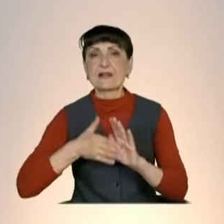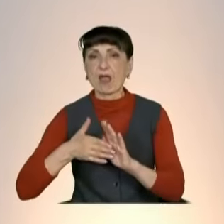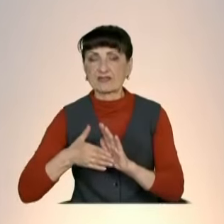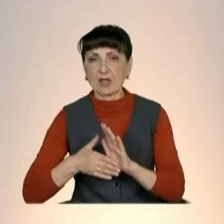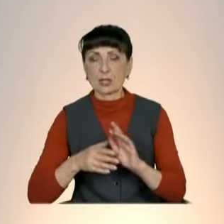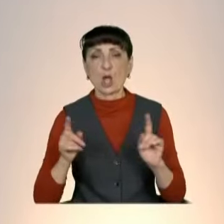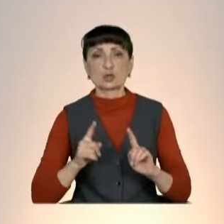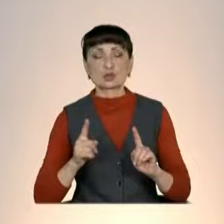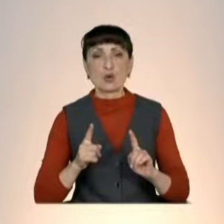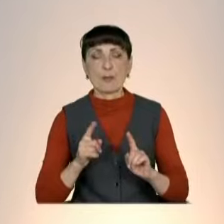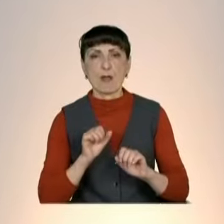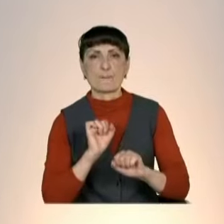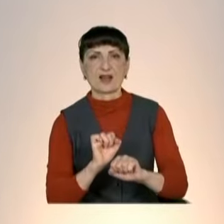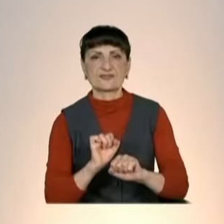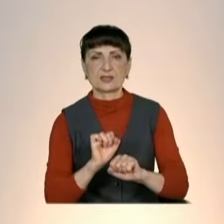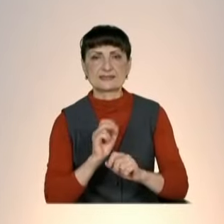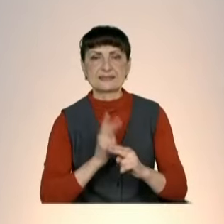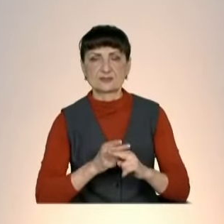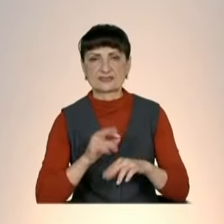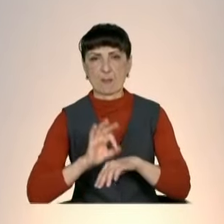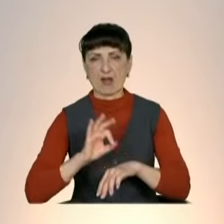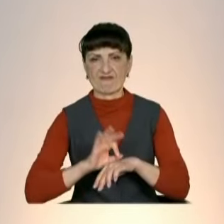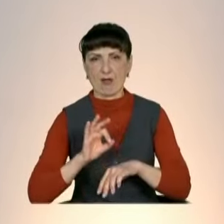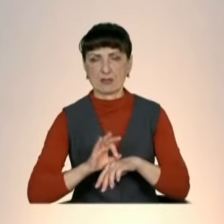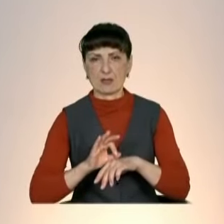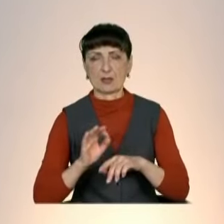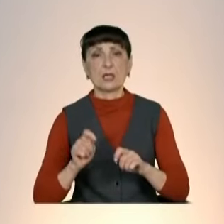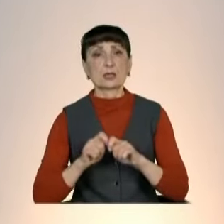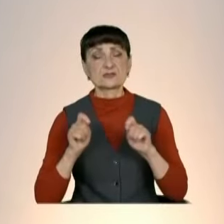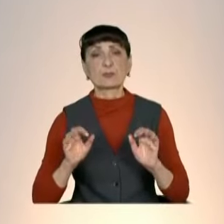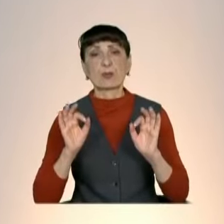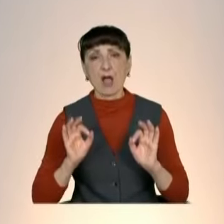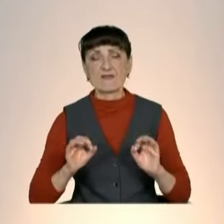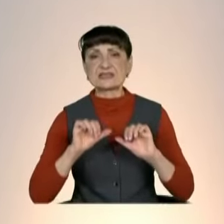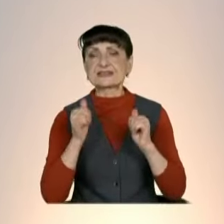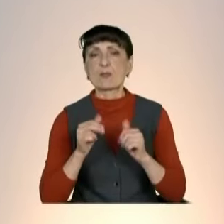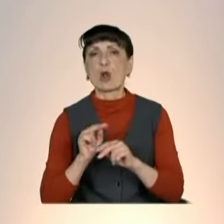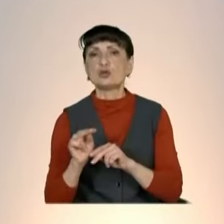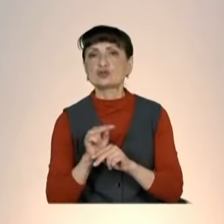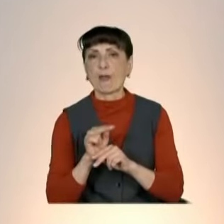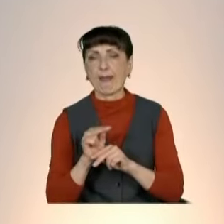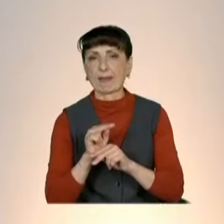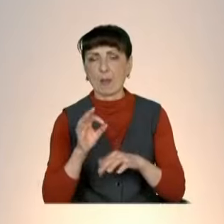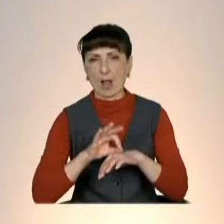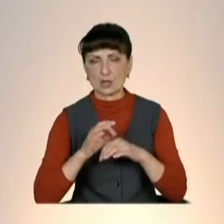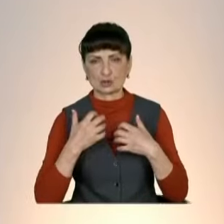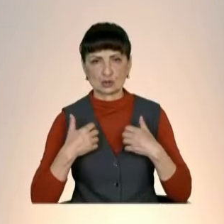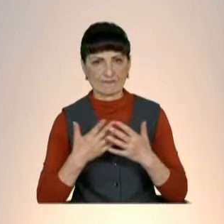чтобы профилактировать эти заболевания, организовать правильные схемы лечения